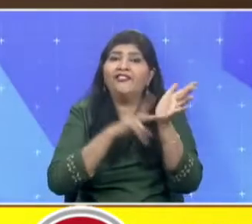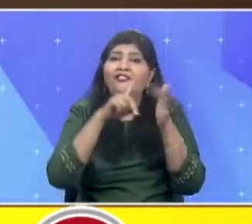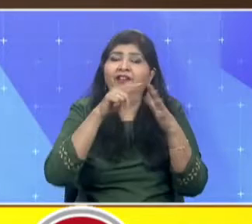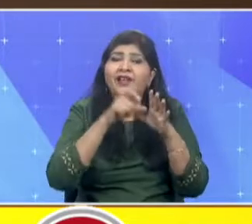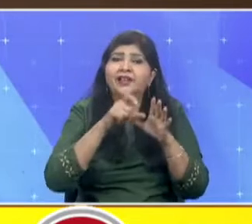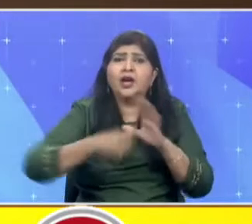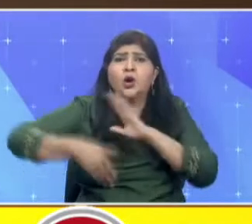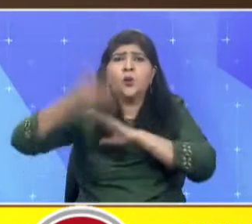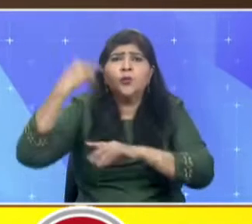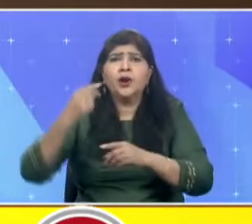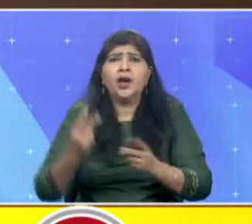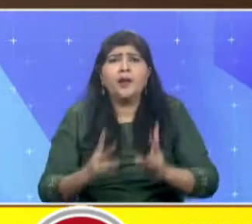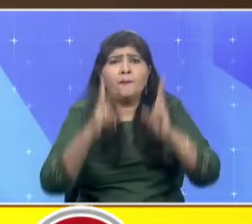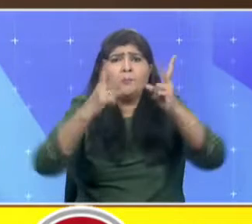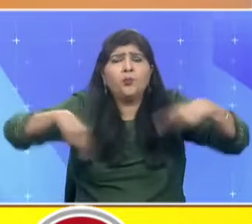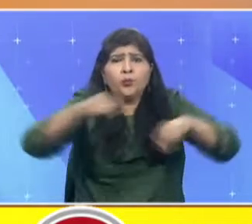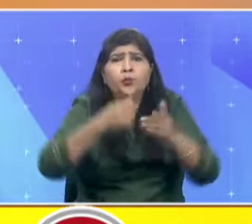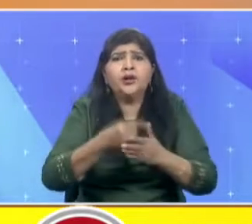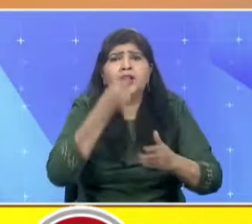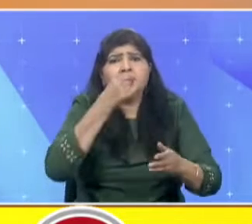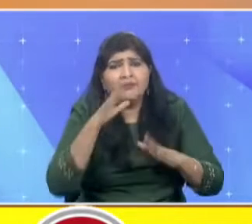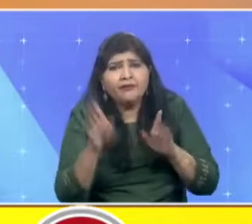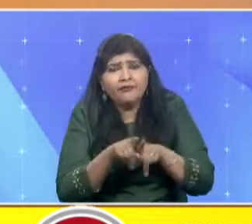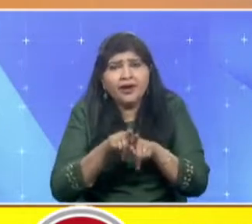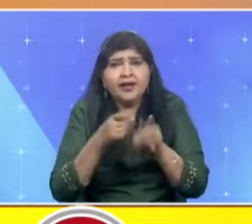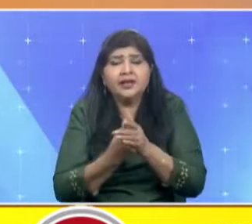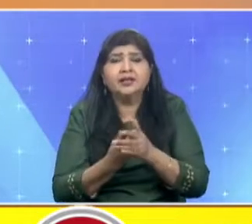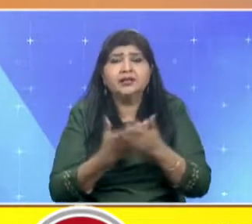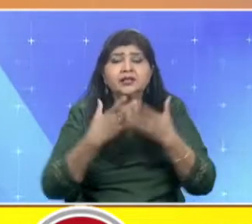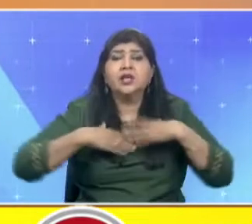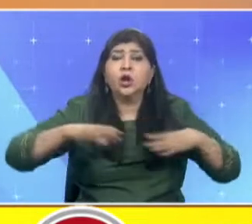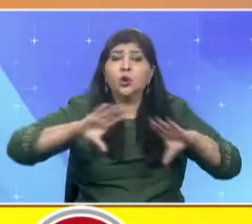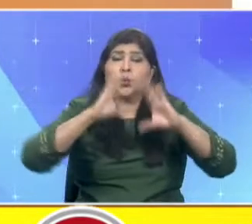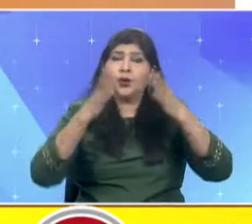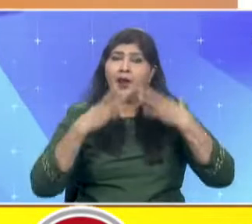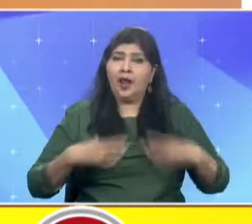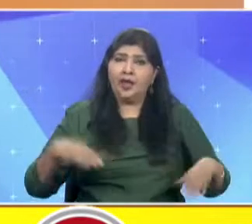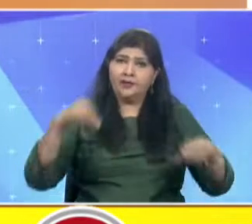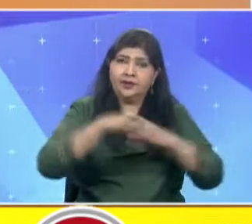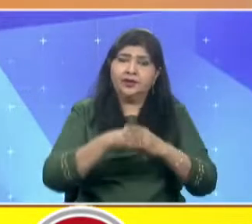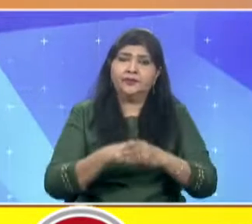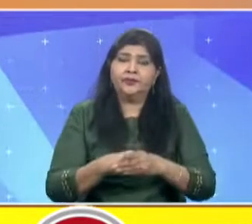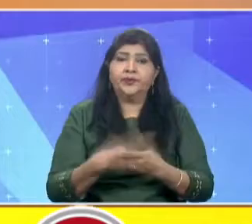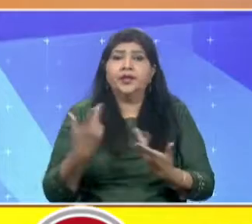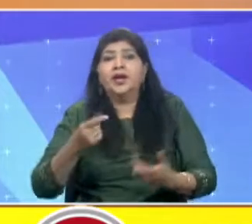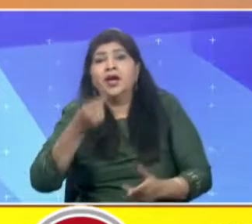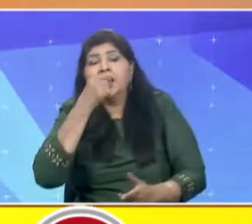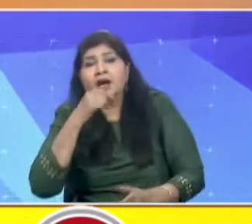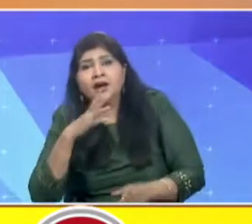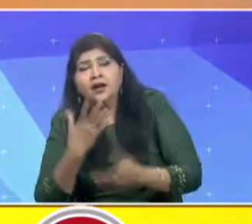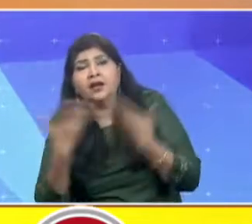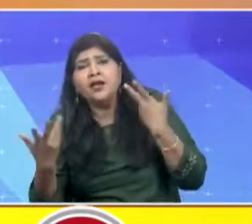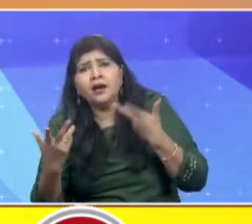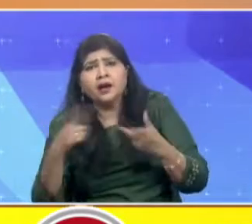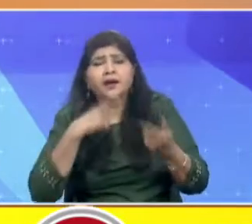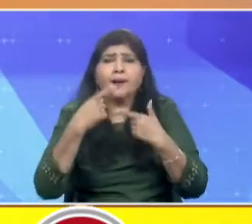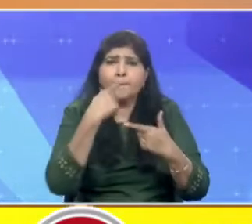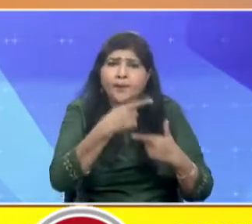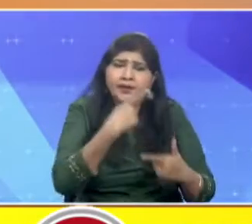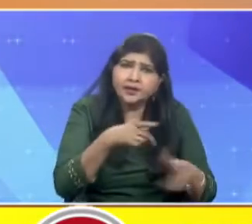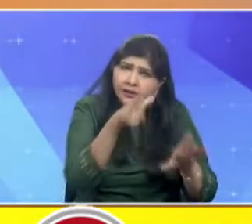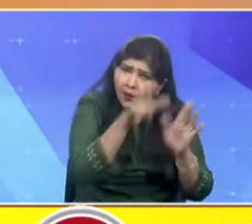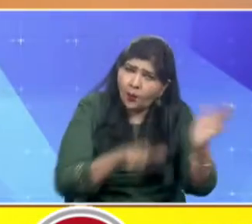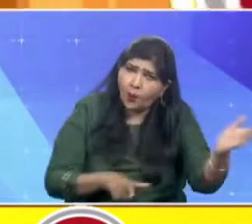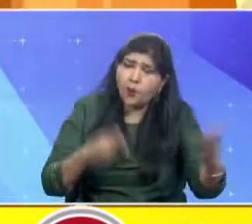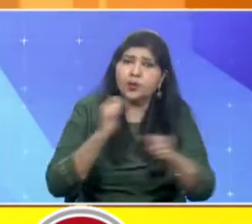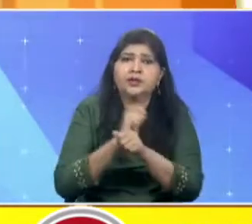और पारंपरिक ज्ञान के संगम से होलिस्टिक लाइफ के लिए डाइटरी सप्लीमेंट्स का निर्माण किया है।